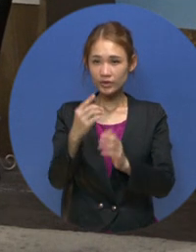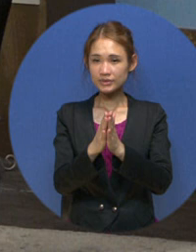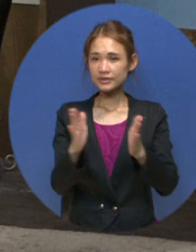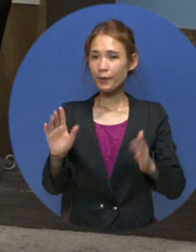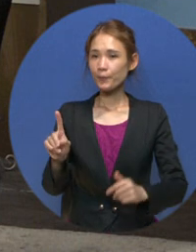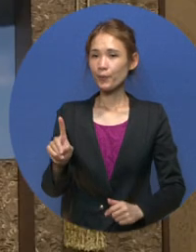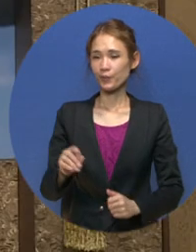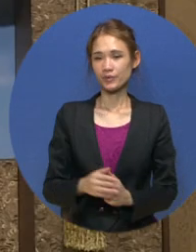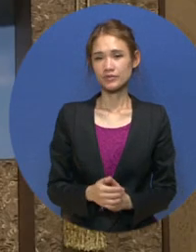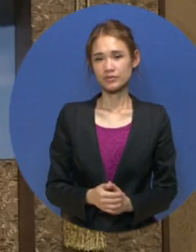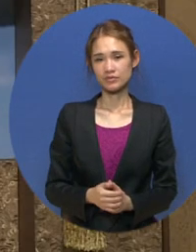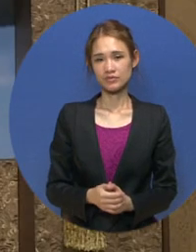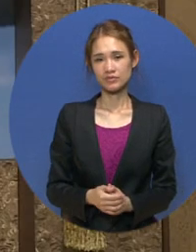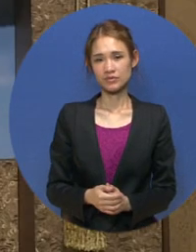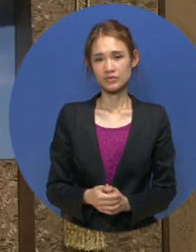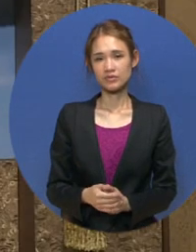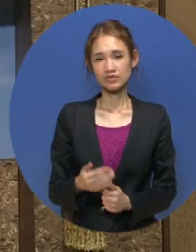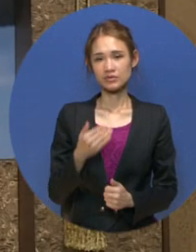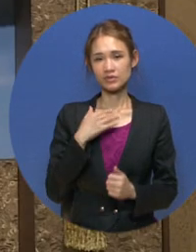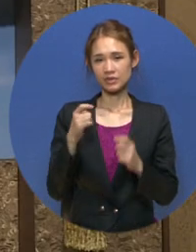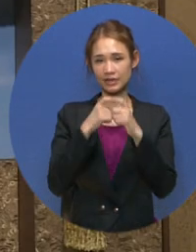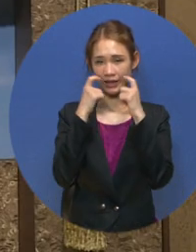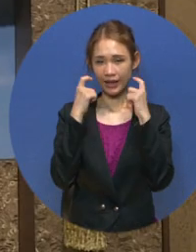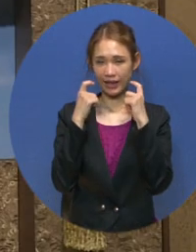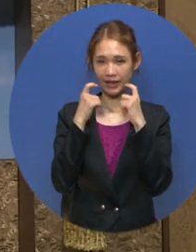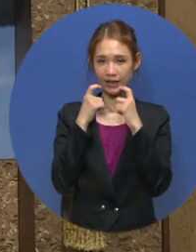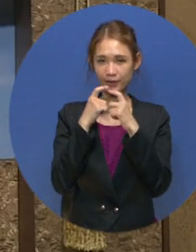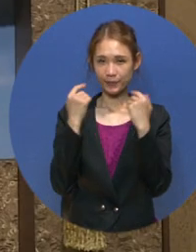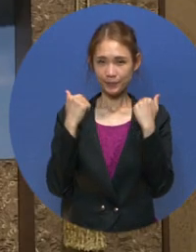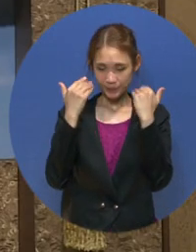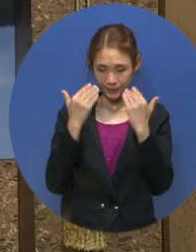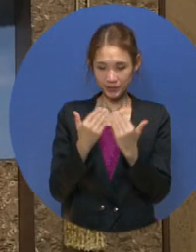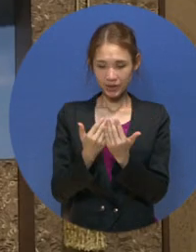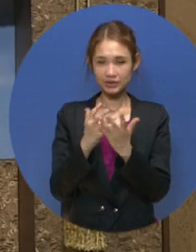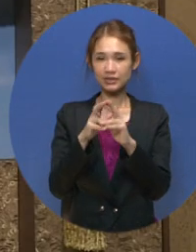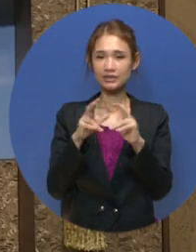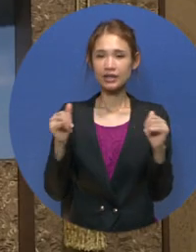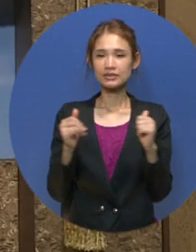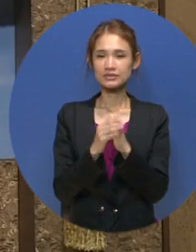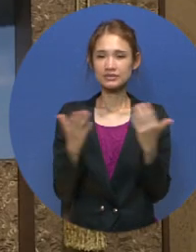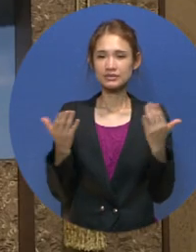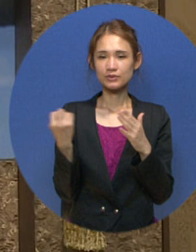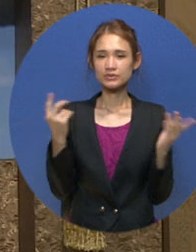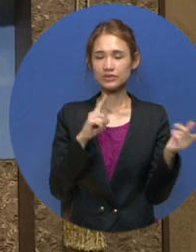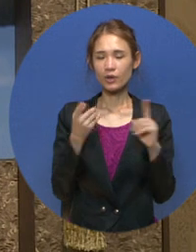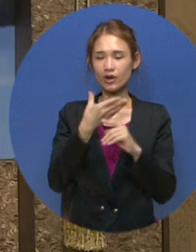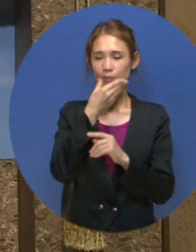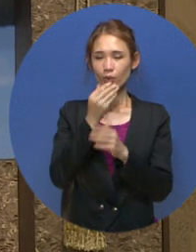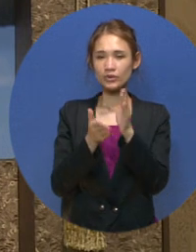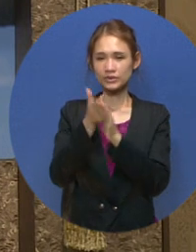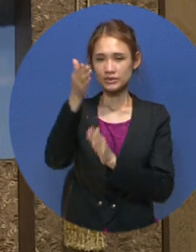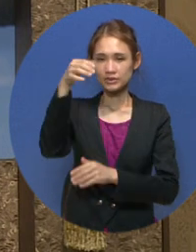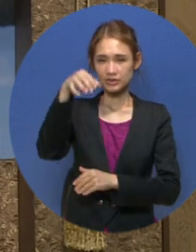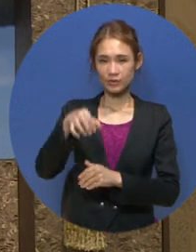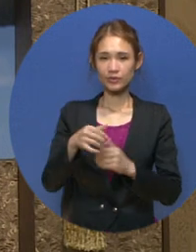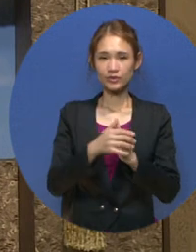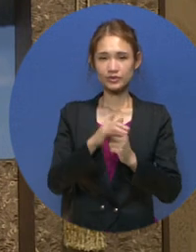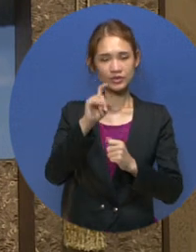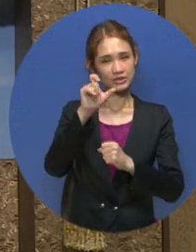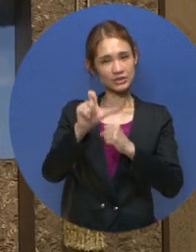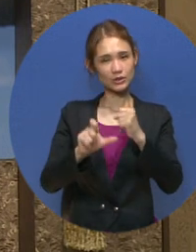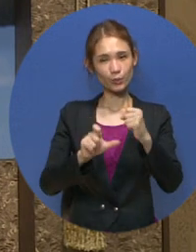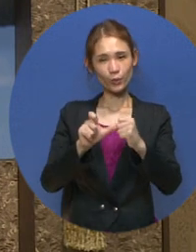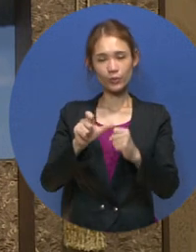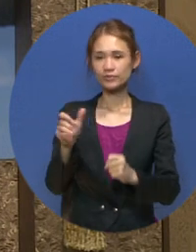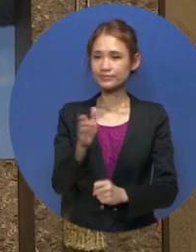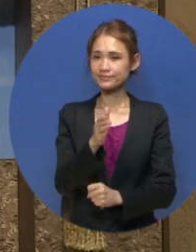되셨는지 궁금하거든요. 네, 저희가 개인적으로 발달장애인 직업재활 또 복지시설에서 한 15년 일을